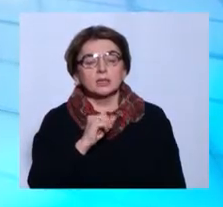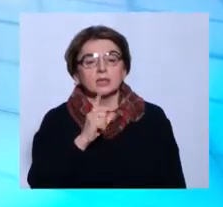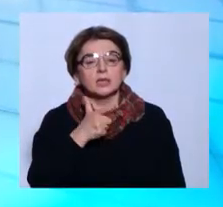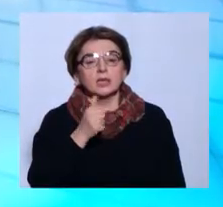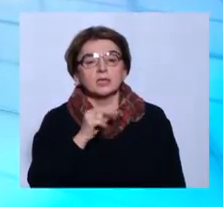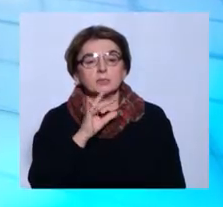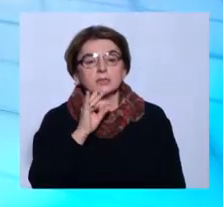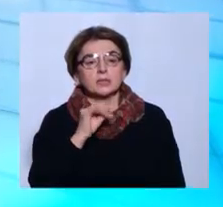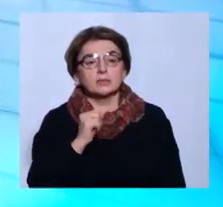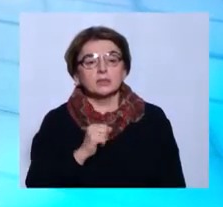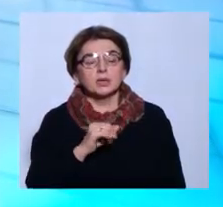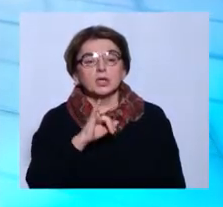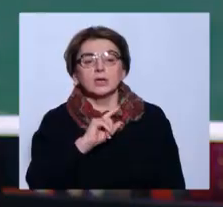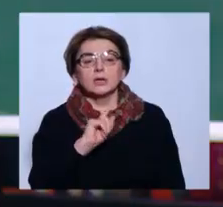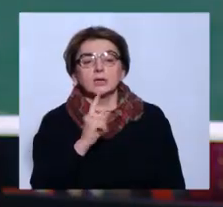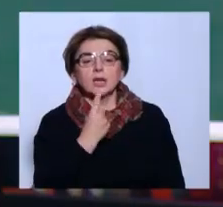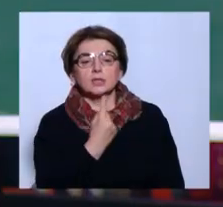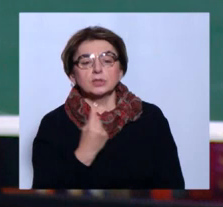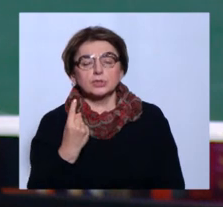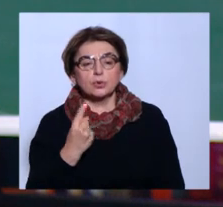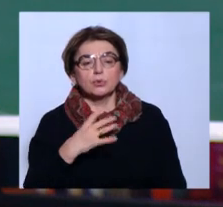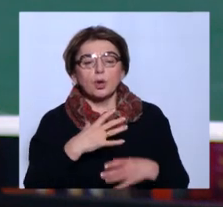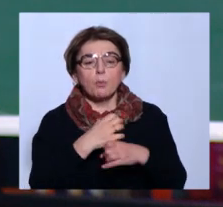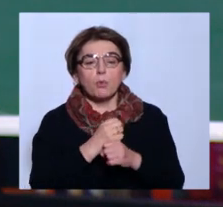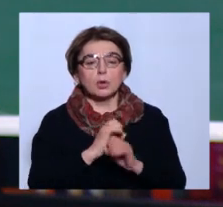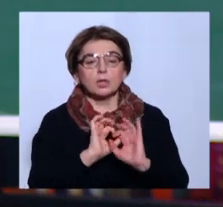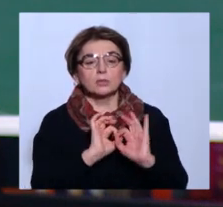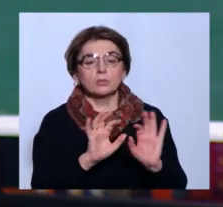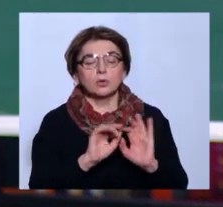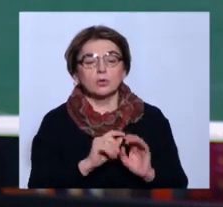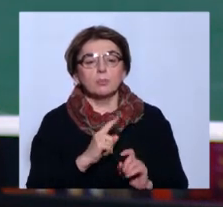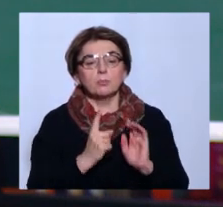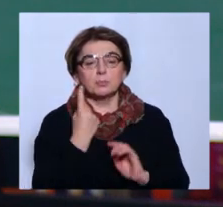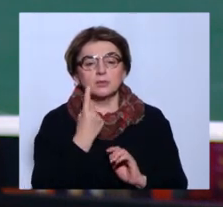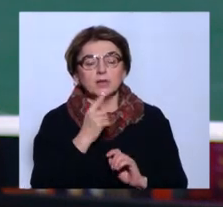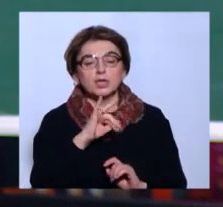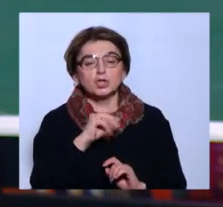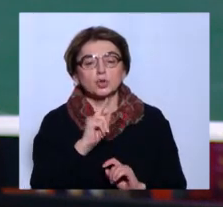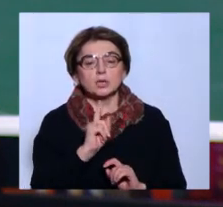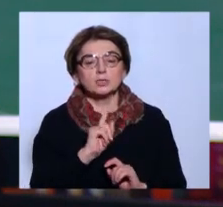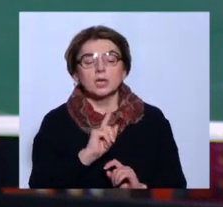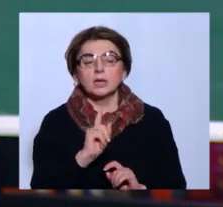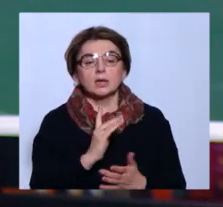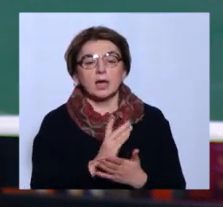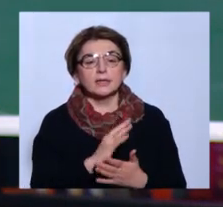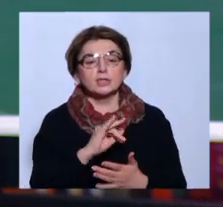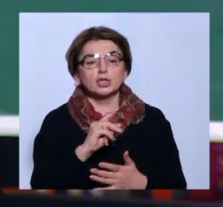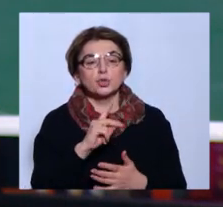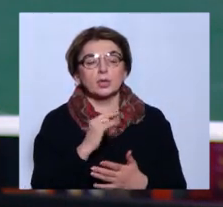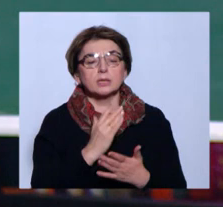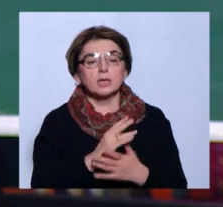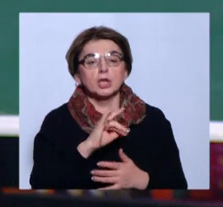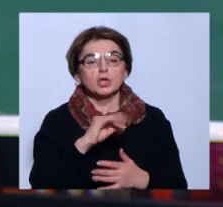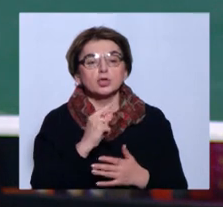მინდა ხა დავიწყოთ რა არის თითეული მათგანი, მოკლედ მიმოვიხილოთ. დავიწყოთ იზოლაციით. რა არის იზოლაცია?